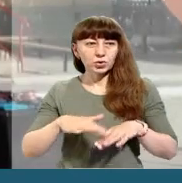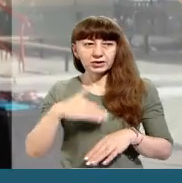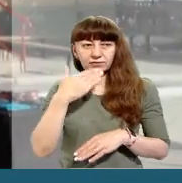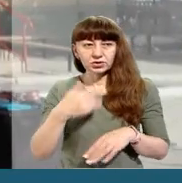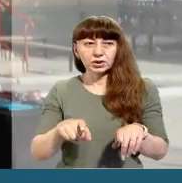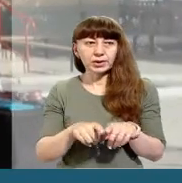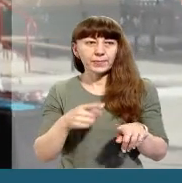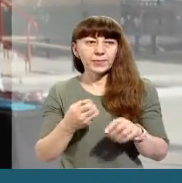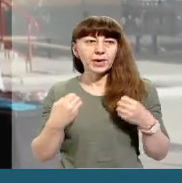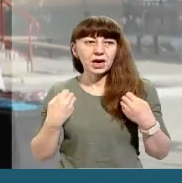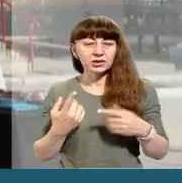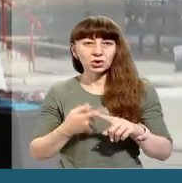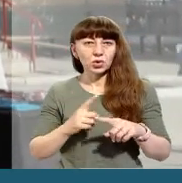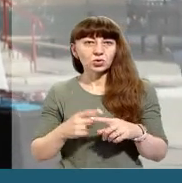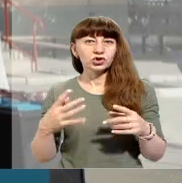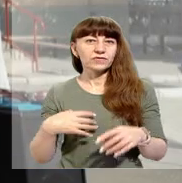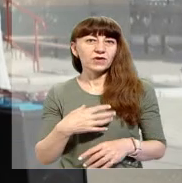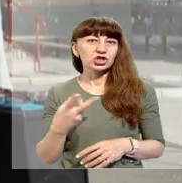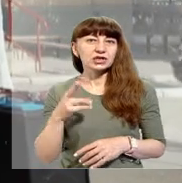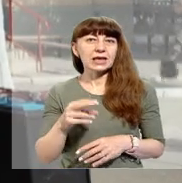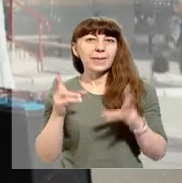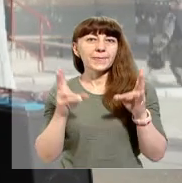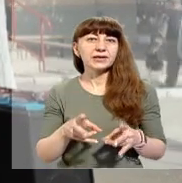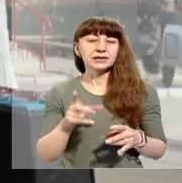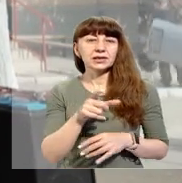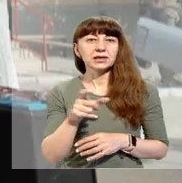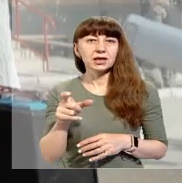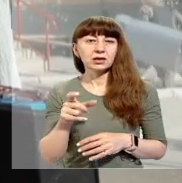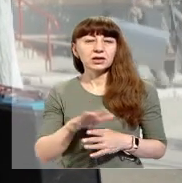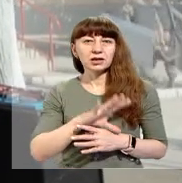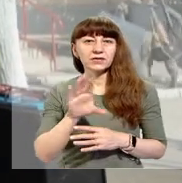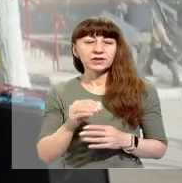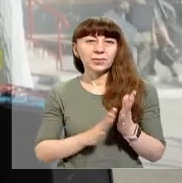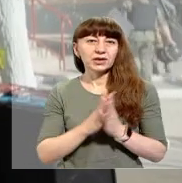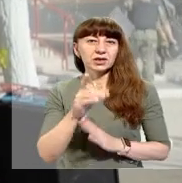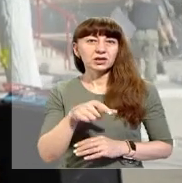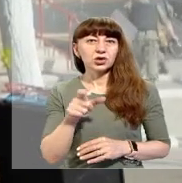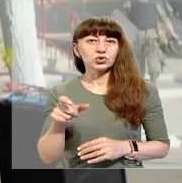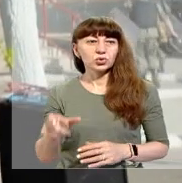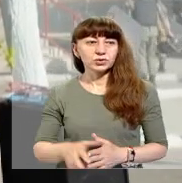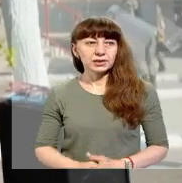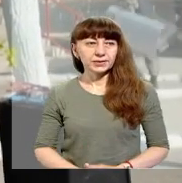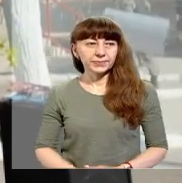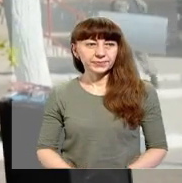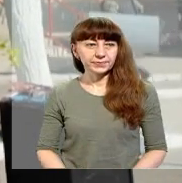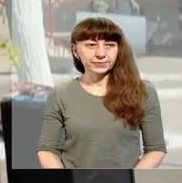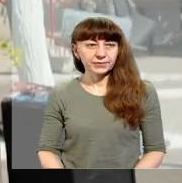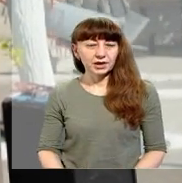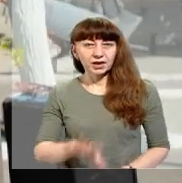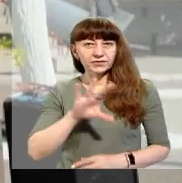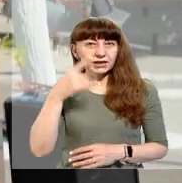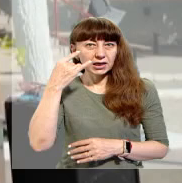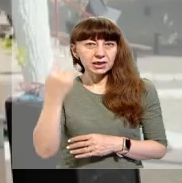үшін маңызды деп есептейді. Сегодня, 4 июня, хотел поздравить всех жителей нашей области. Ең алдымен бүгінгі мерекемен барша